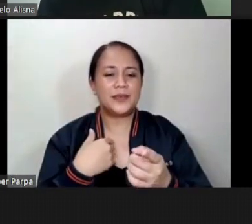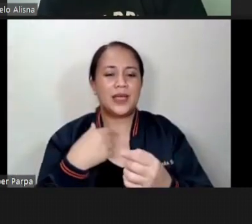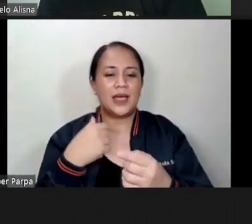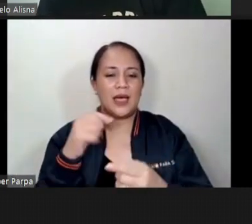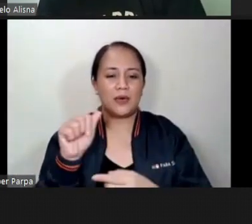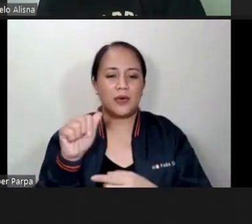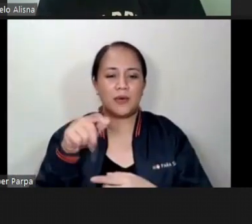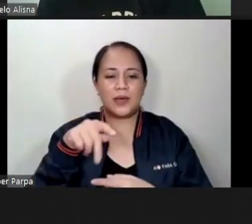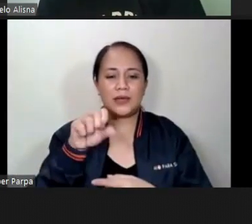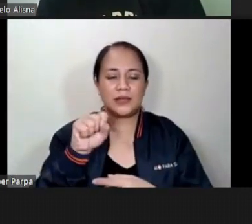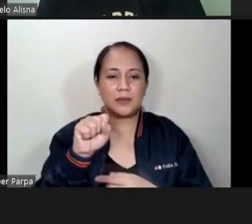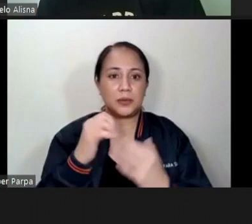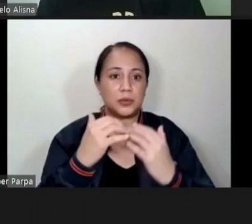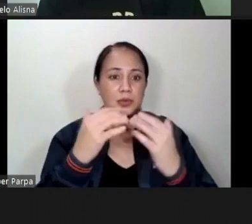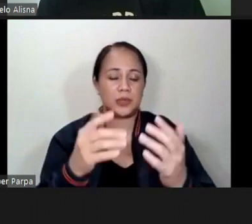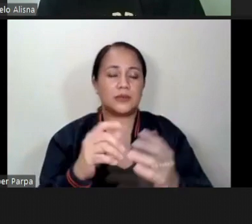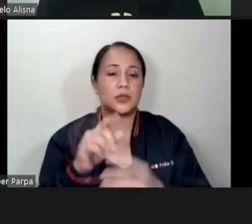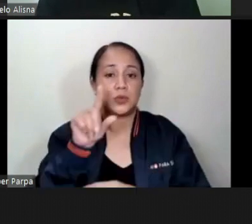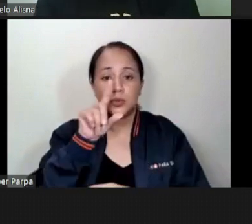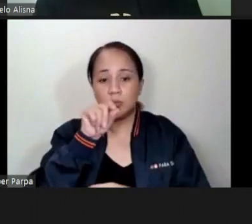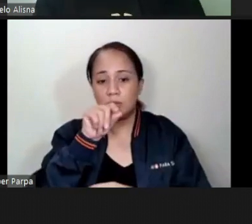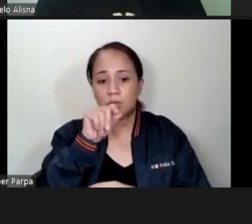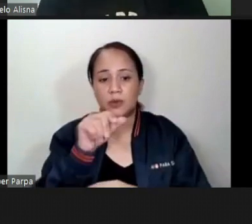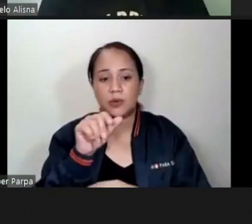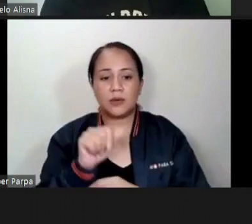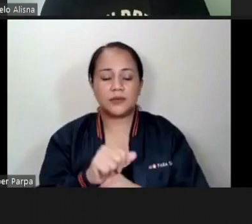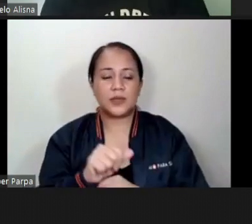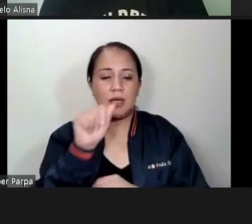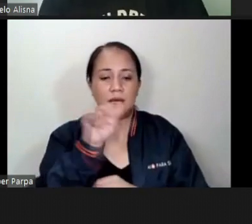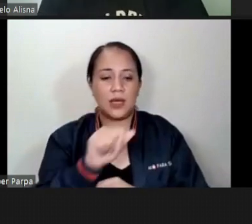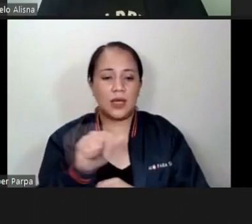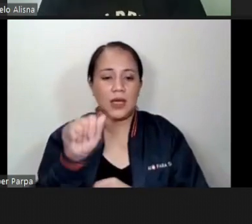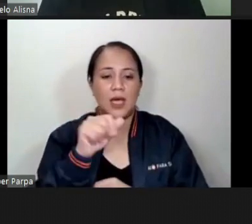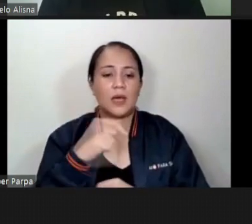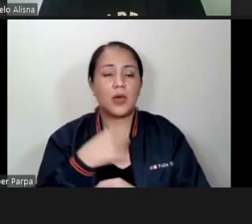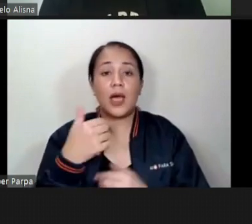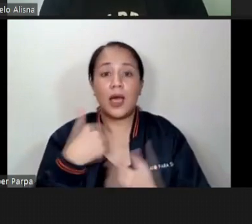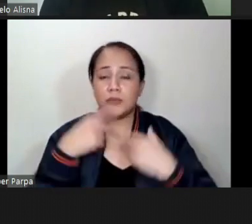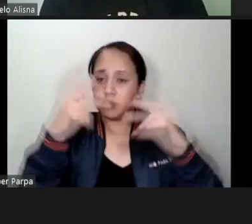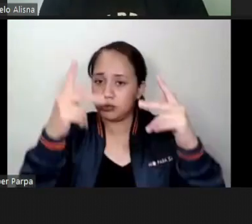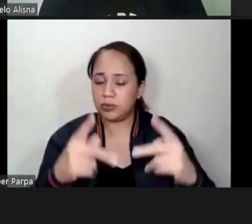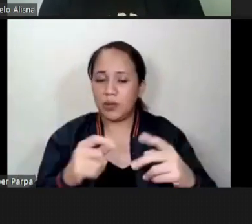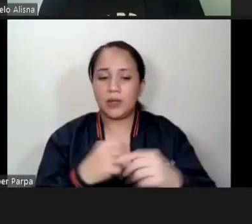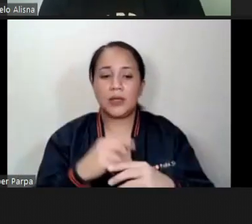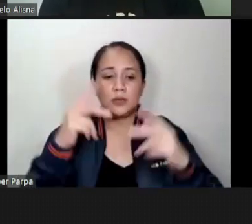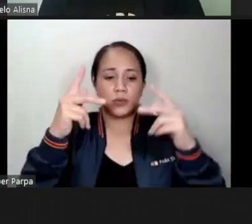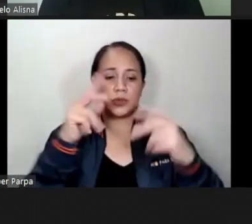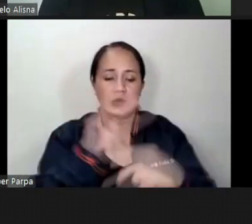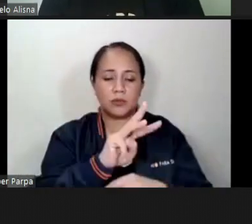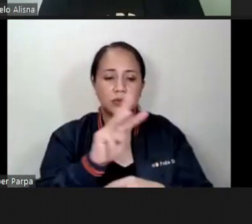sa Bata Conference, and Twitter, at Ako Para sa Bata. Meron ding website sa